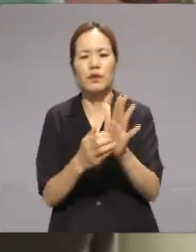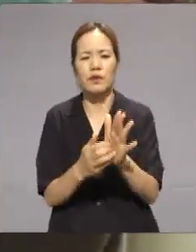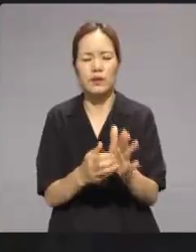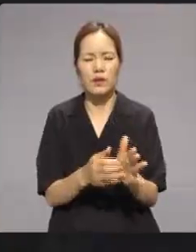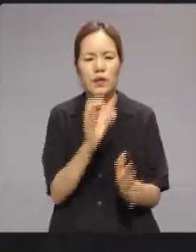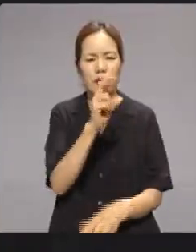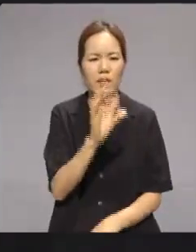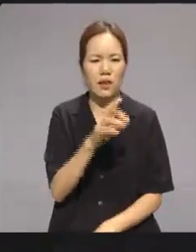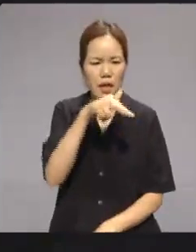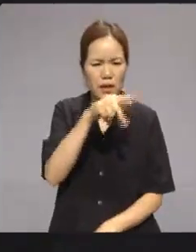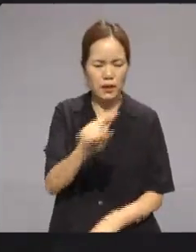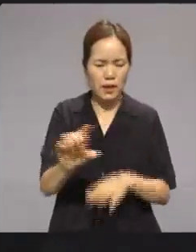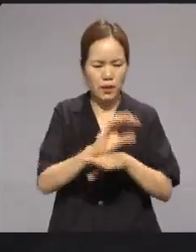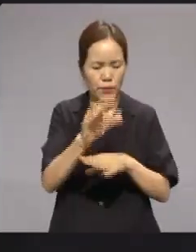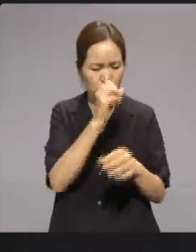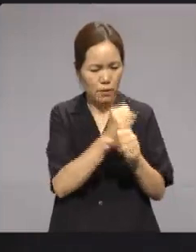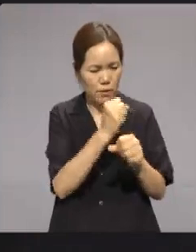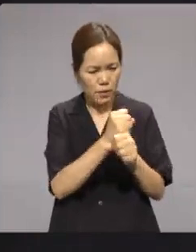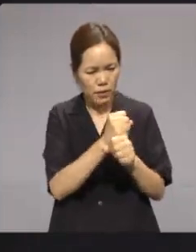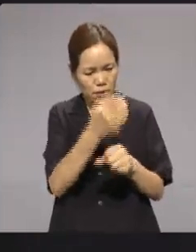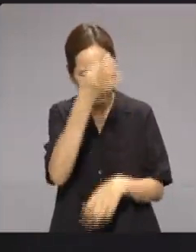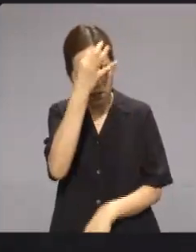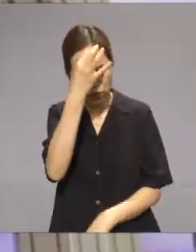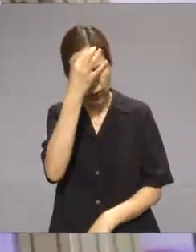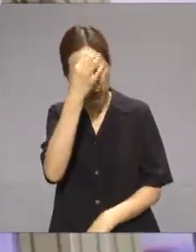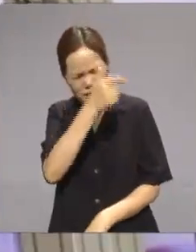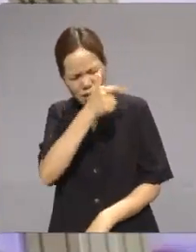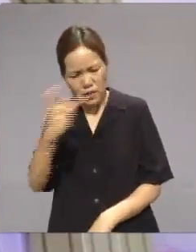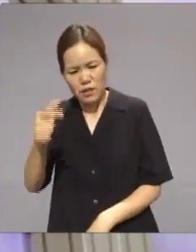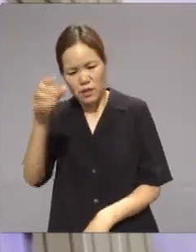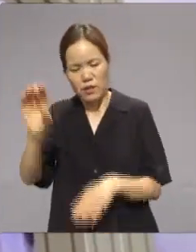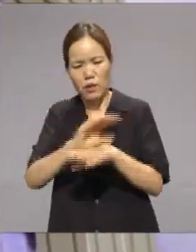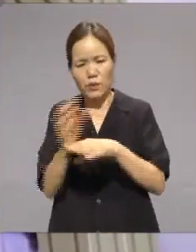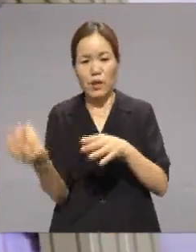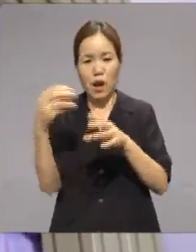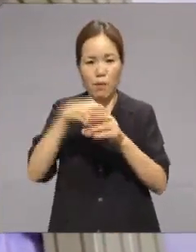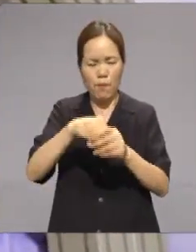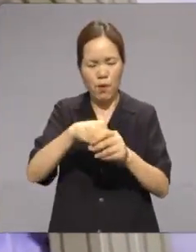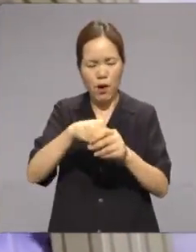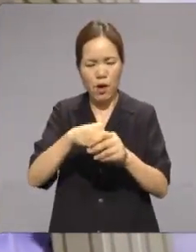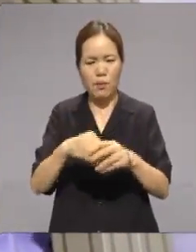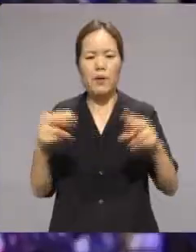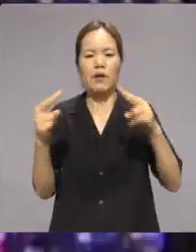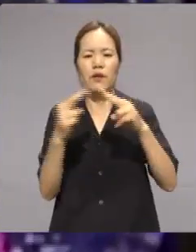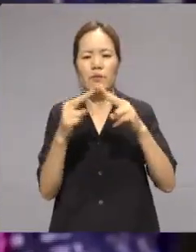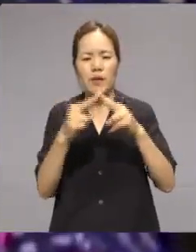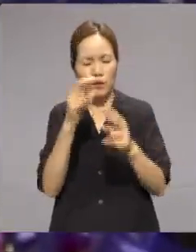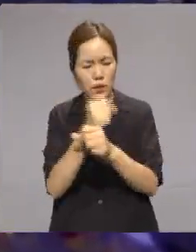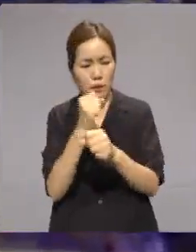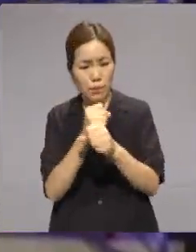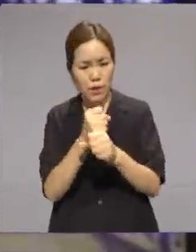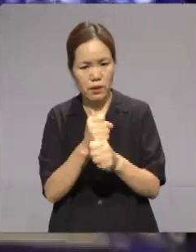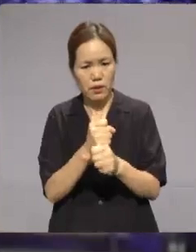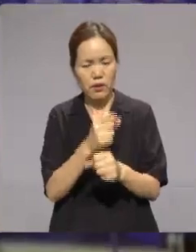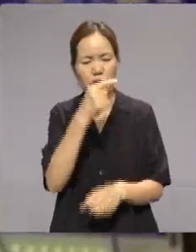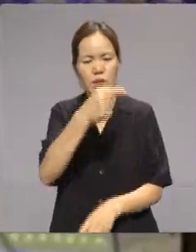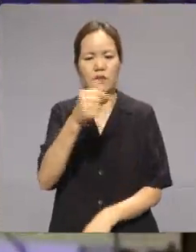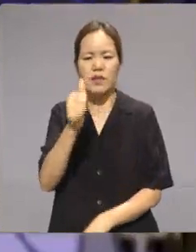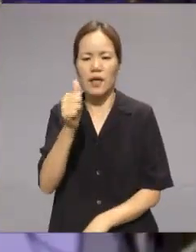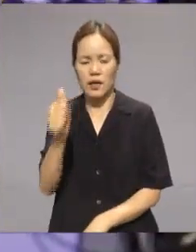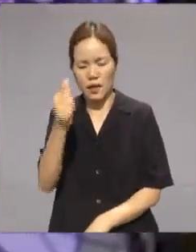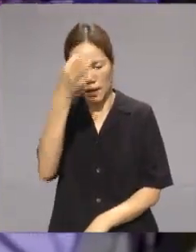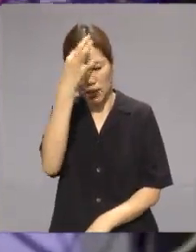개발과 유지 관리에 사용되는 기술 슈퍼컴퓨터에 들어가는 고성능 컴퓨터 반도체를 생산할 수 있는 gaa 기술